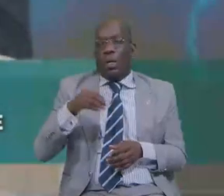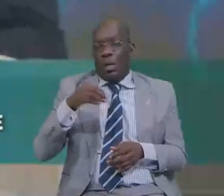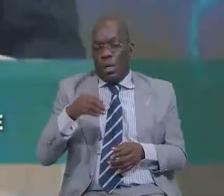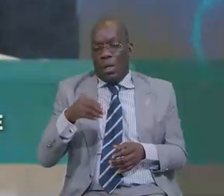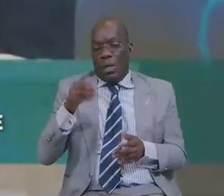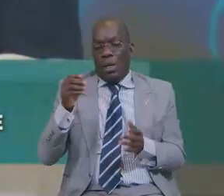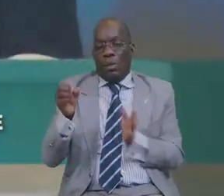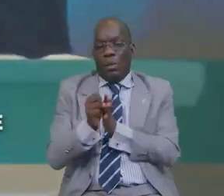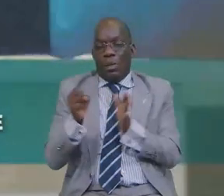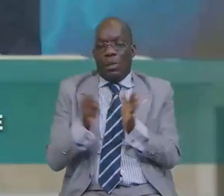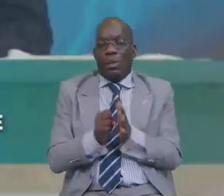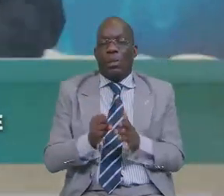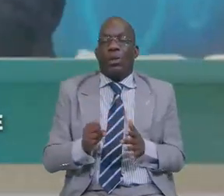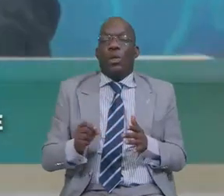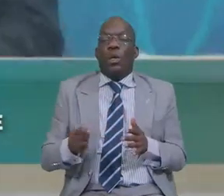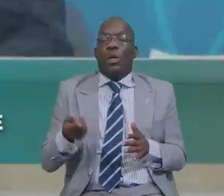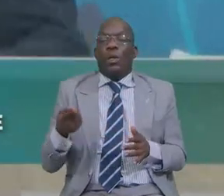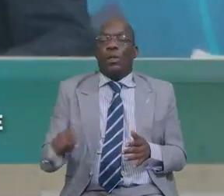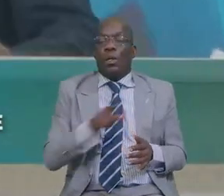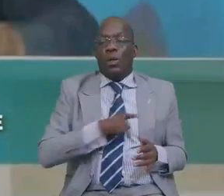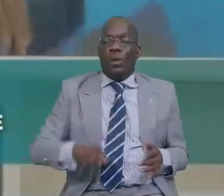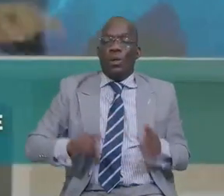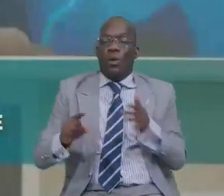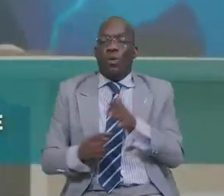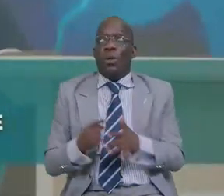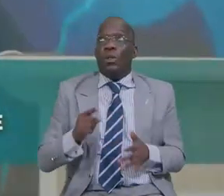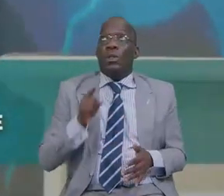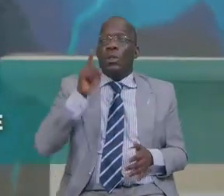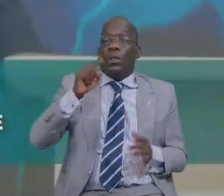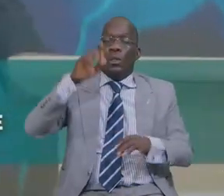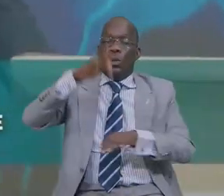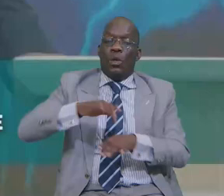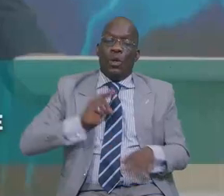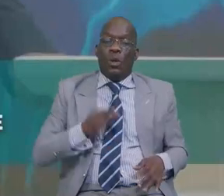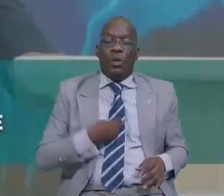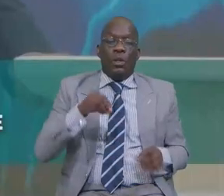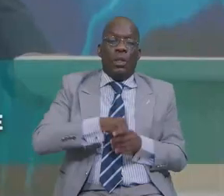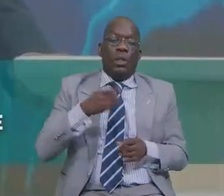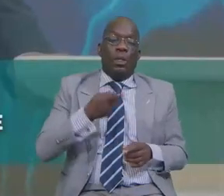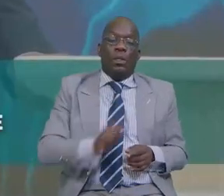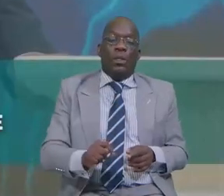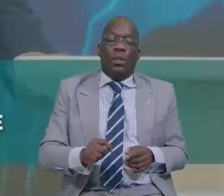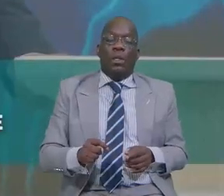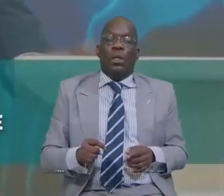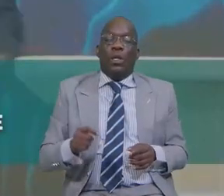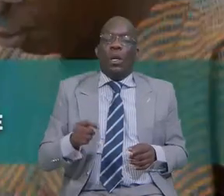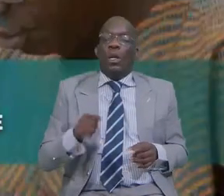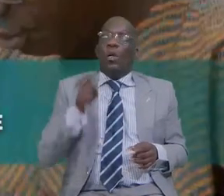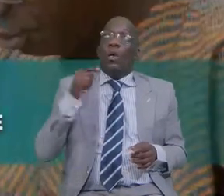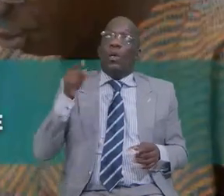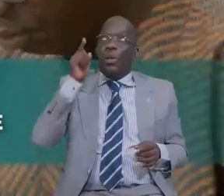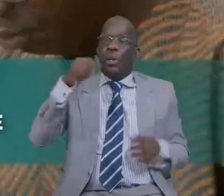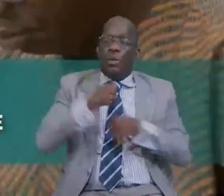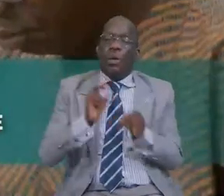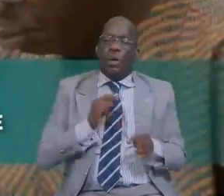L'état intérieur, l'homme intérieur. Une fois qu'il nous touche de l'intérieur, nous serons forts de l'intérieur au